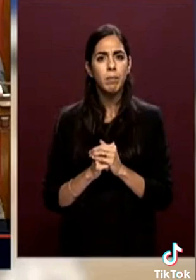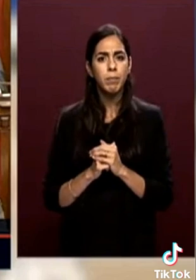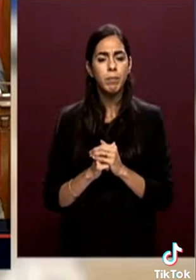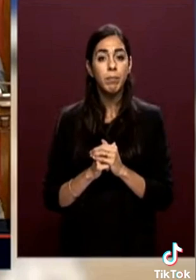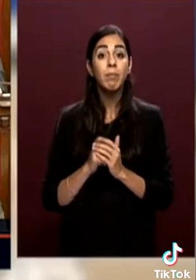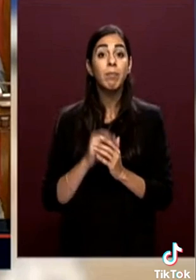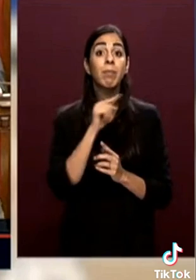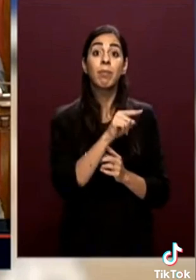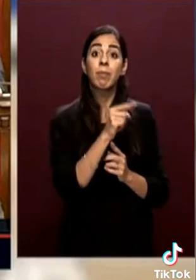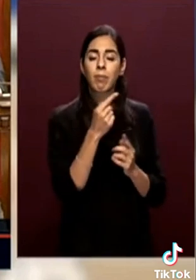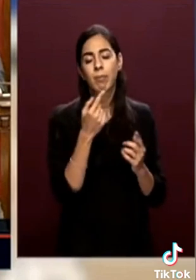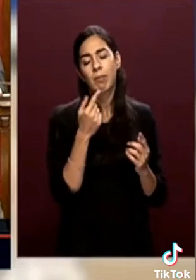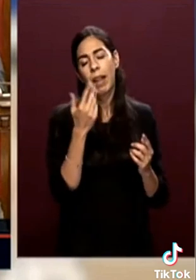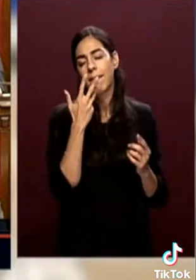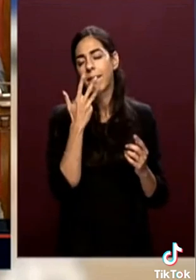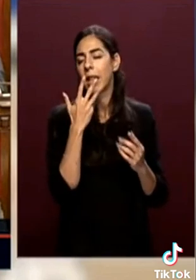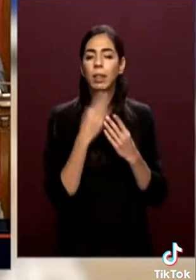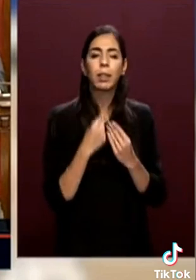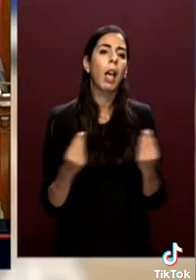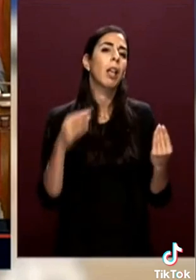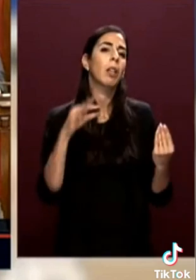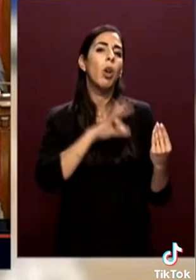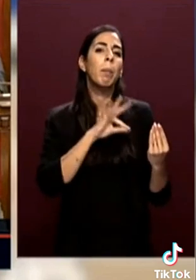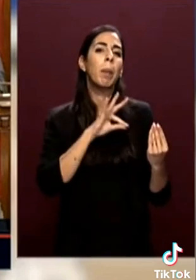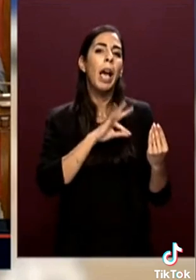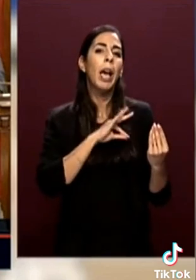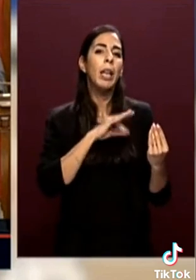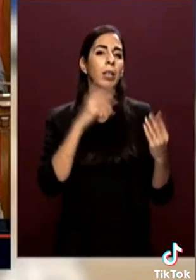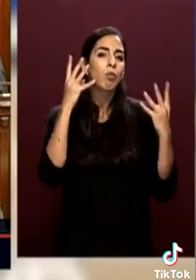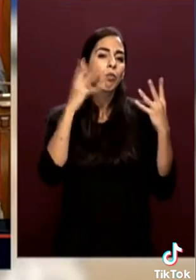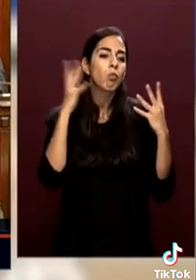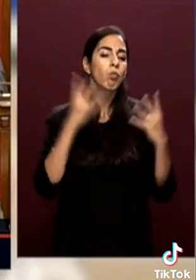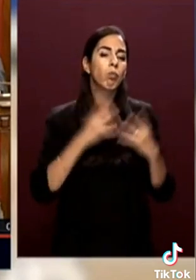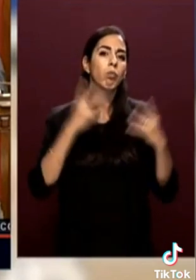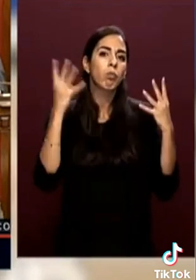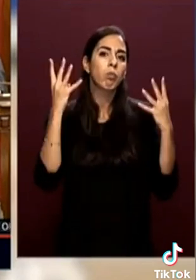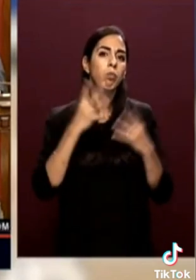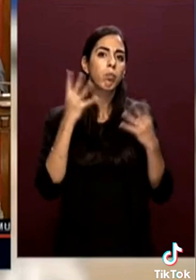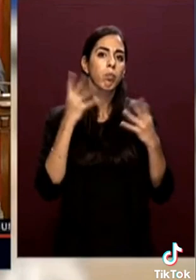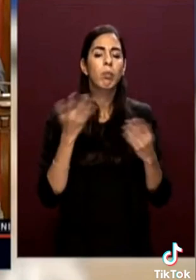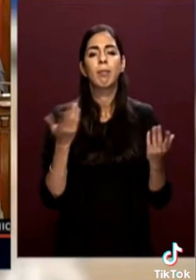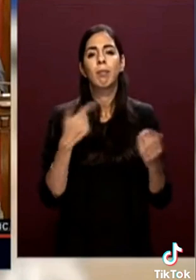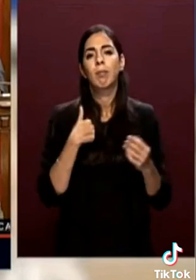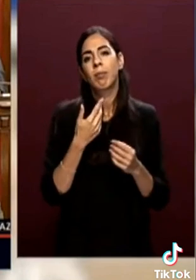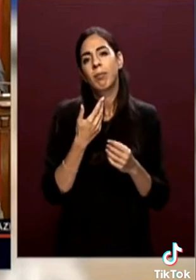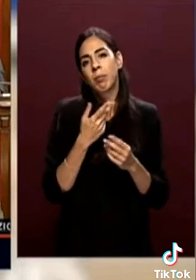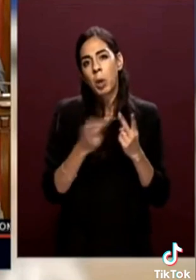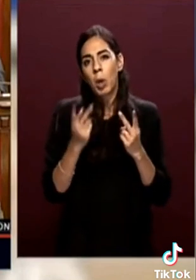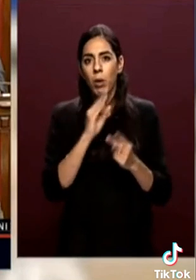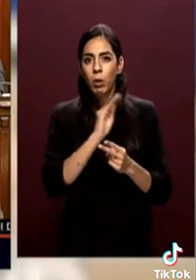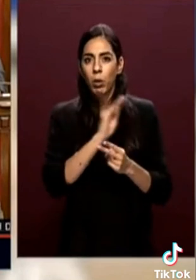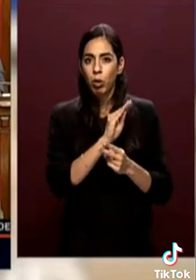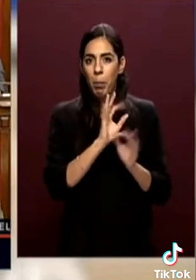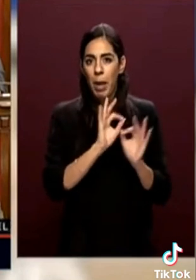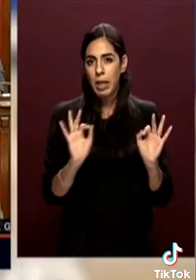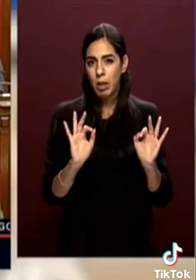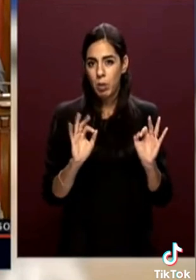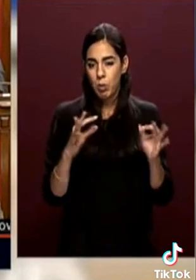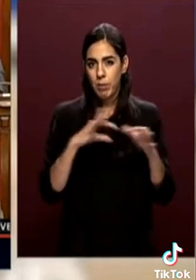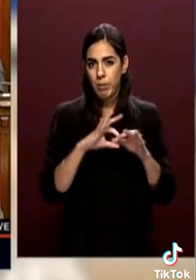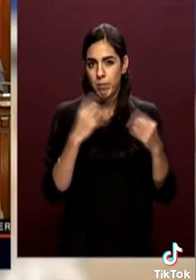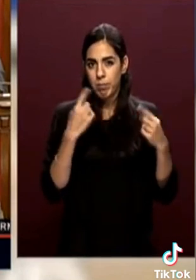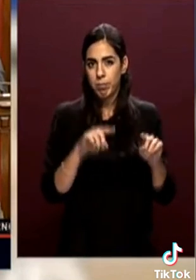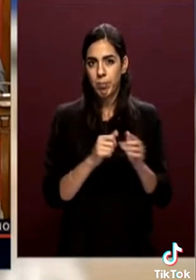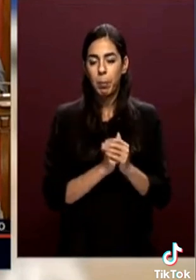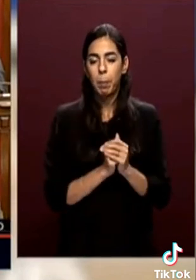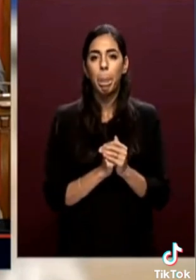A lei piace tanto ragionare sul merito, allora mi permetto di rivolgerle qualche domanda sul punto. Un